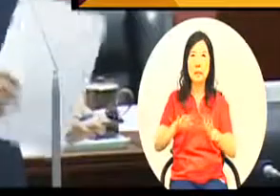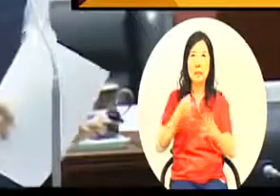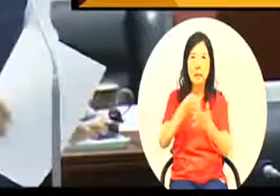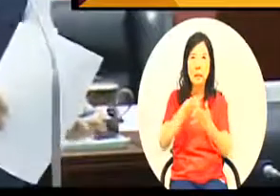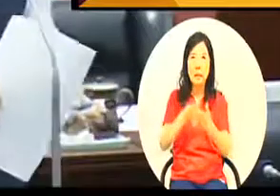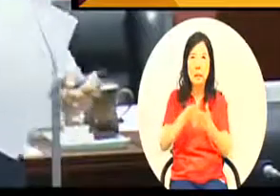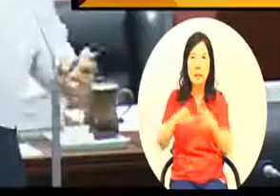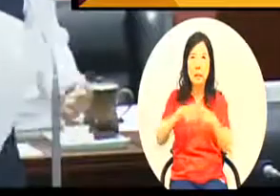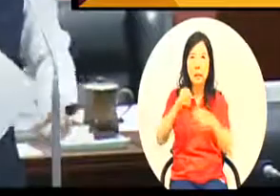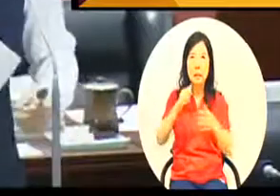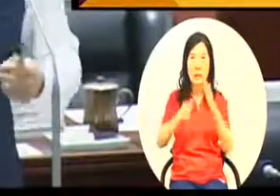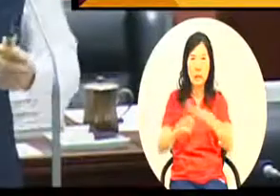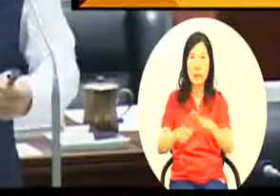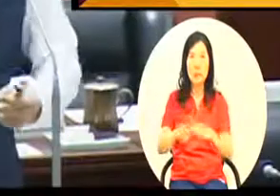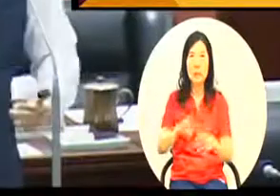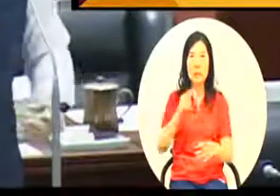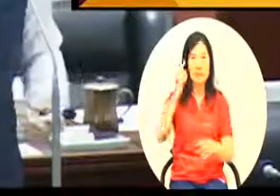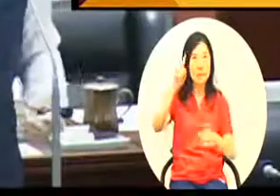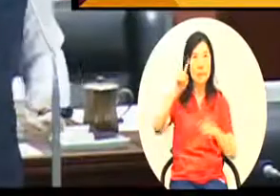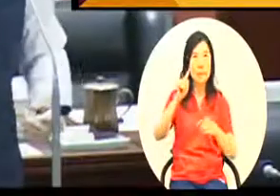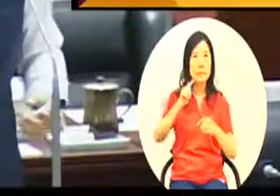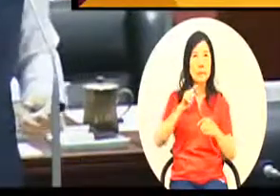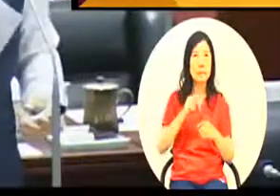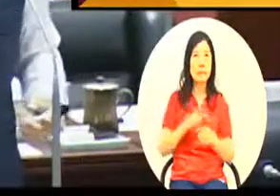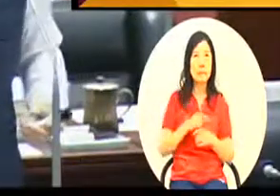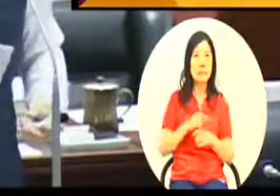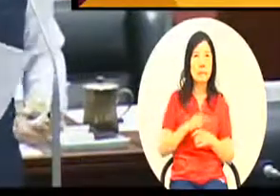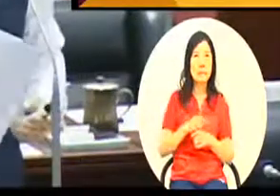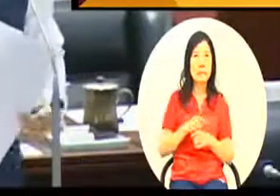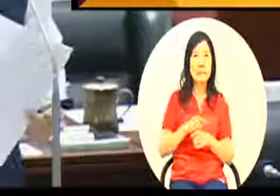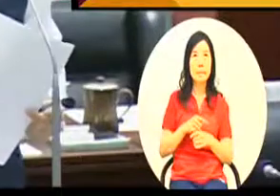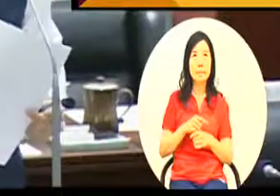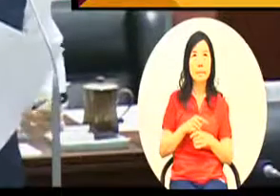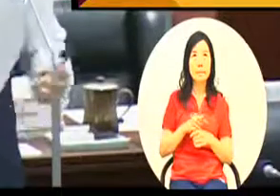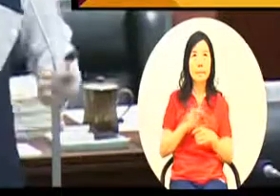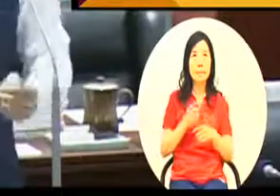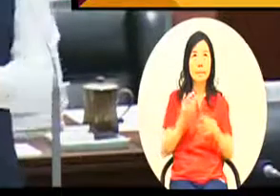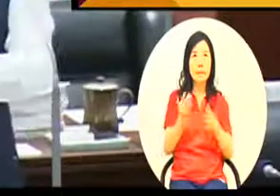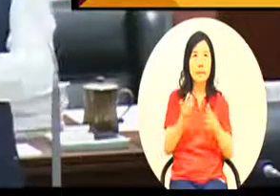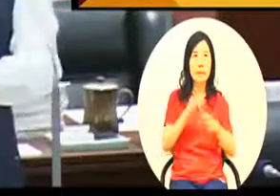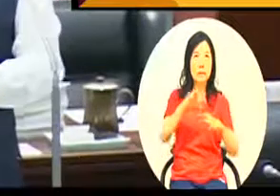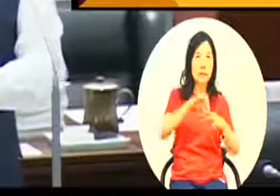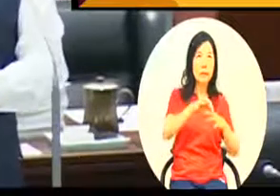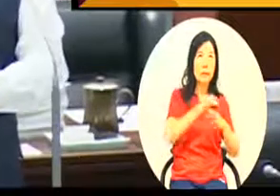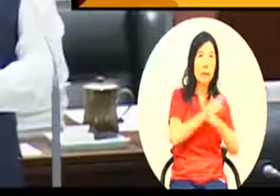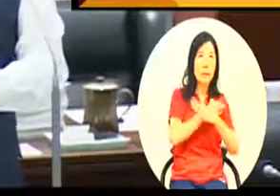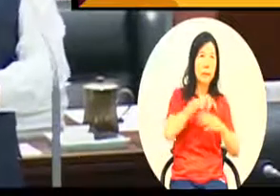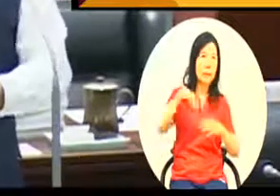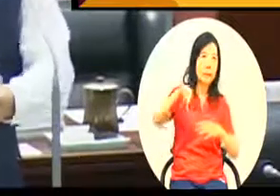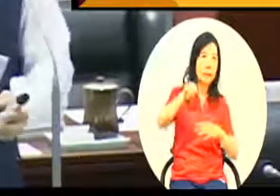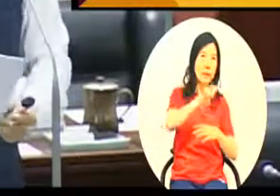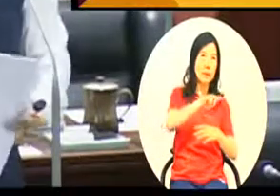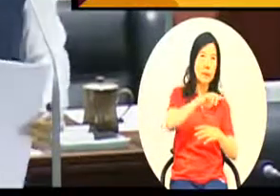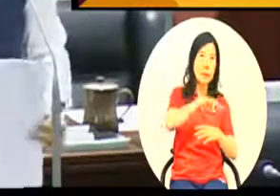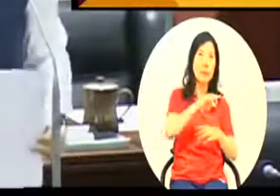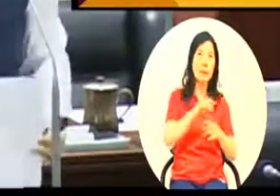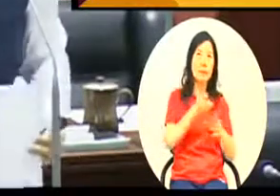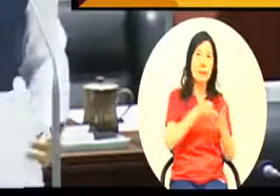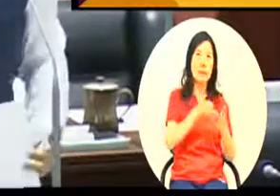没有抽到，我可能到明天可能是前进幼稚园，我就到前幼稚园去了。所以